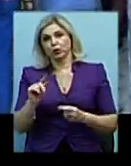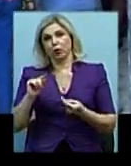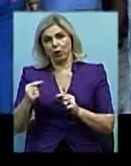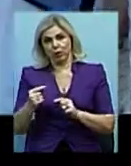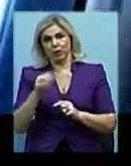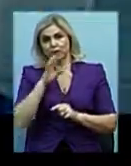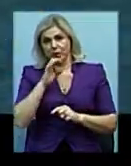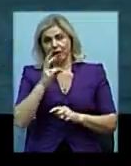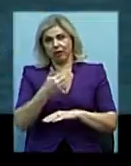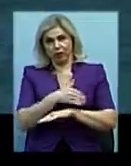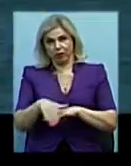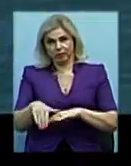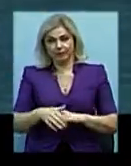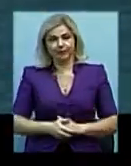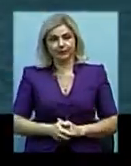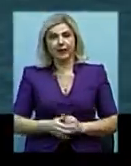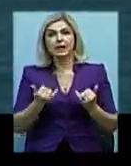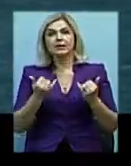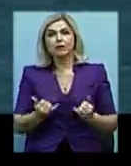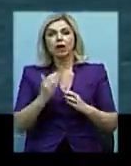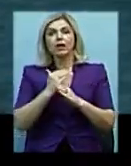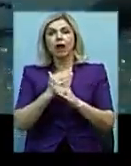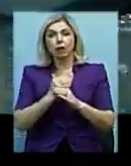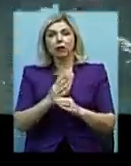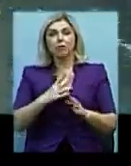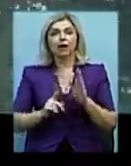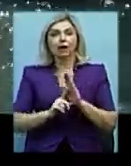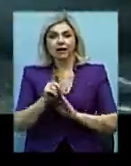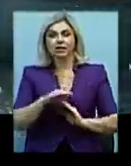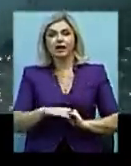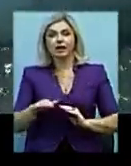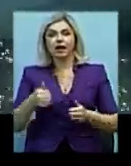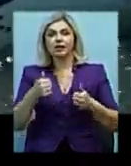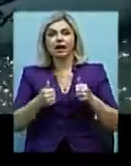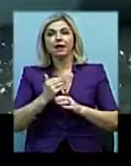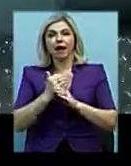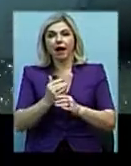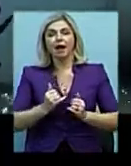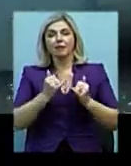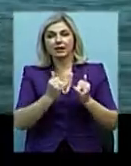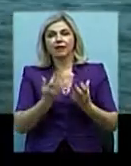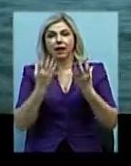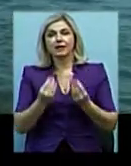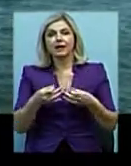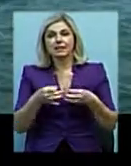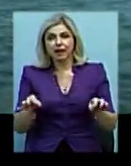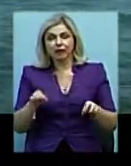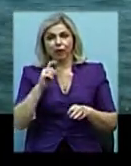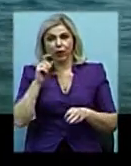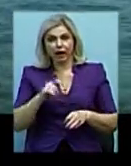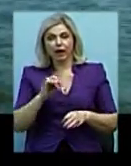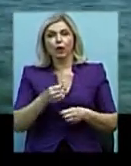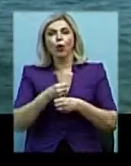вулицях. Сьогодні в яхт-клубі стартувала дитяча регата, присвячена Дню Незалежності України та на Кубок Юрія